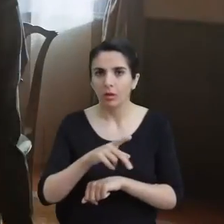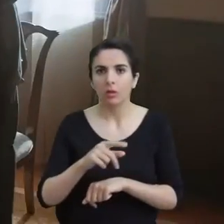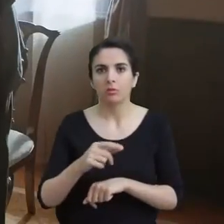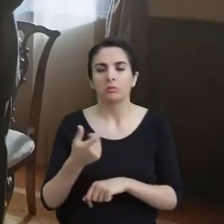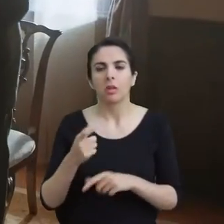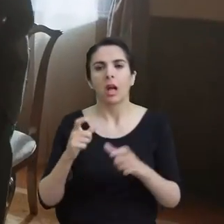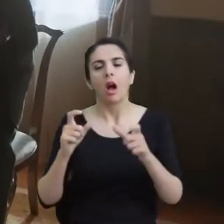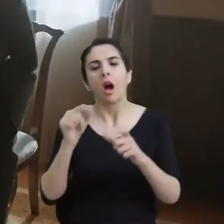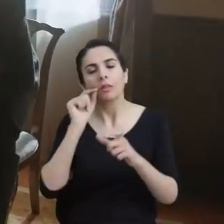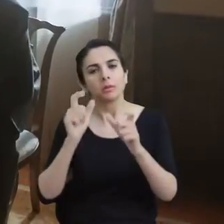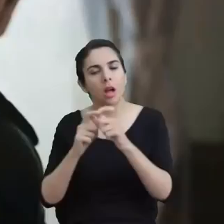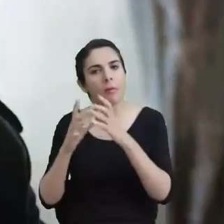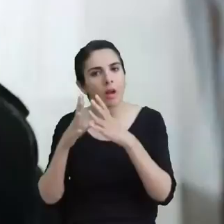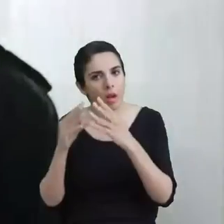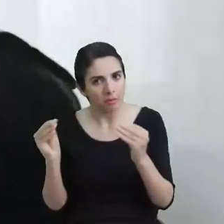Gardiyan Selman kayıp.